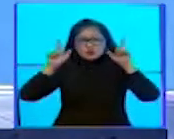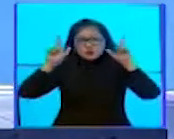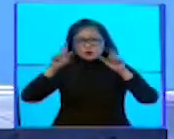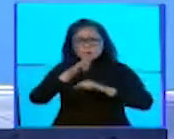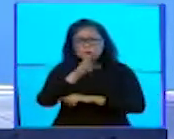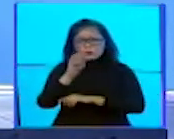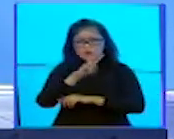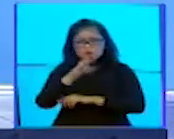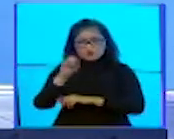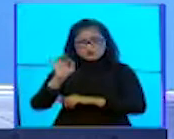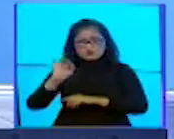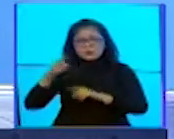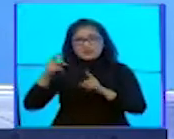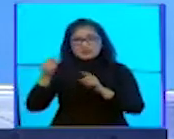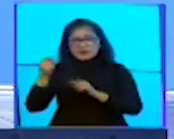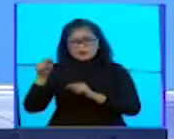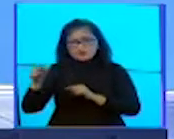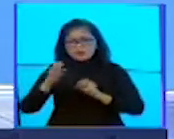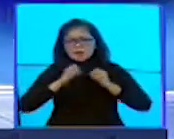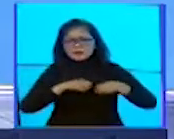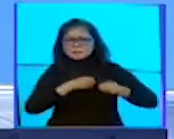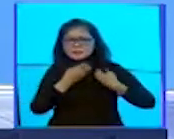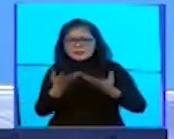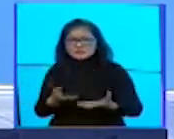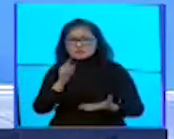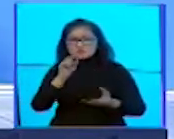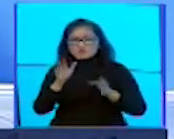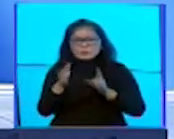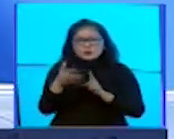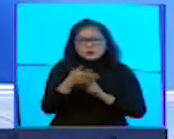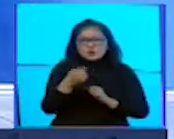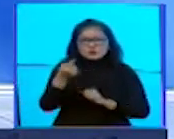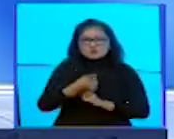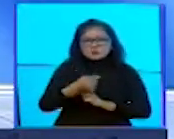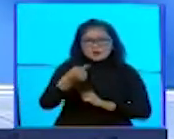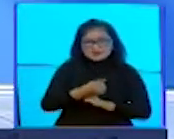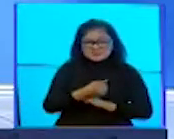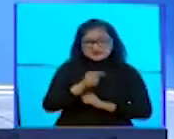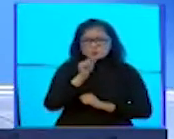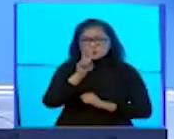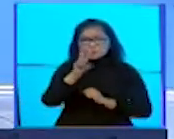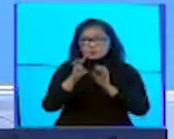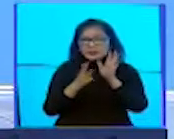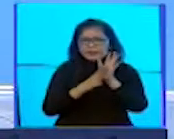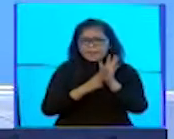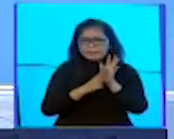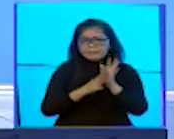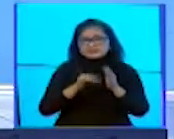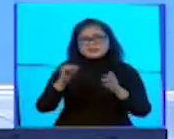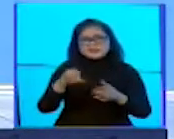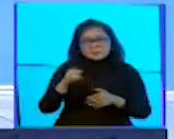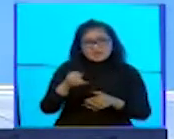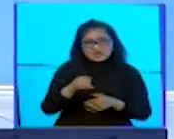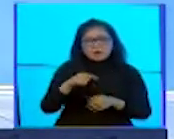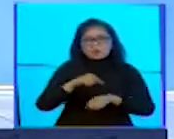Apriani Rahayu. Apresiasi tersebut berupa perlindungan asuransi jiwa masing-masing sebesar 2 miliar rupiah, di mana jaminan